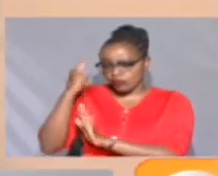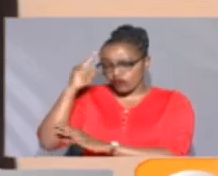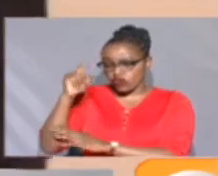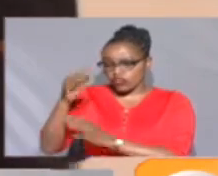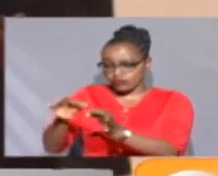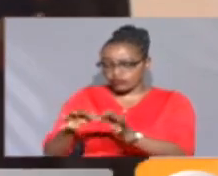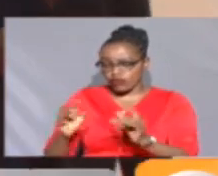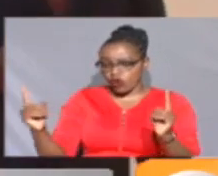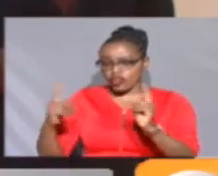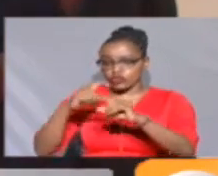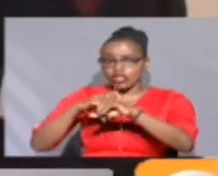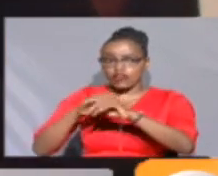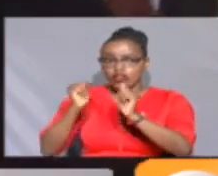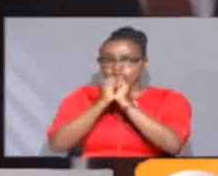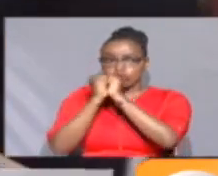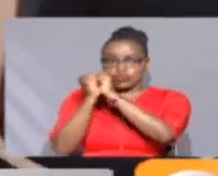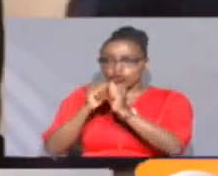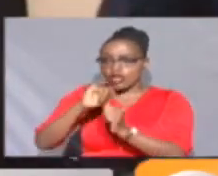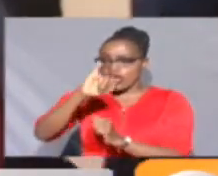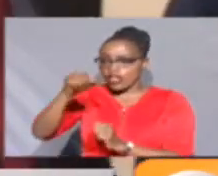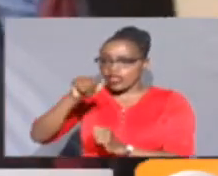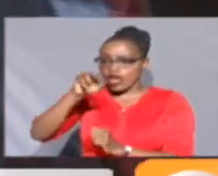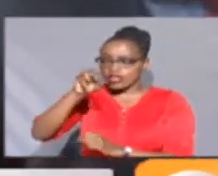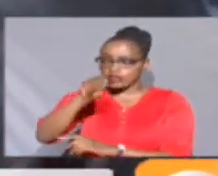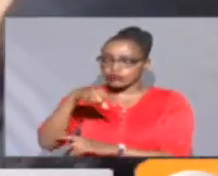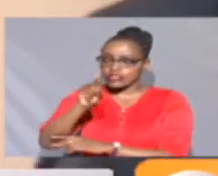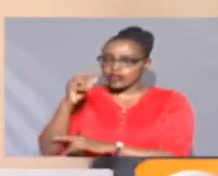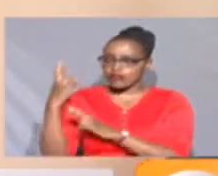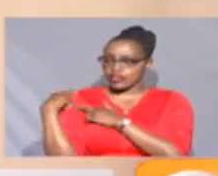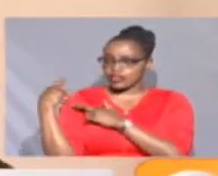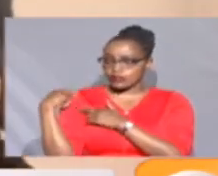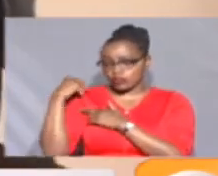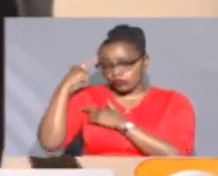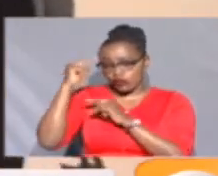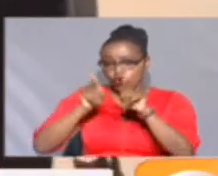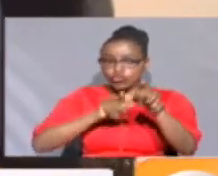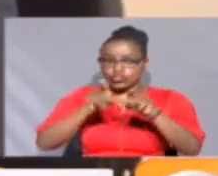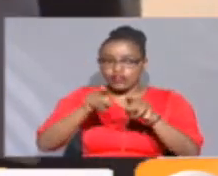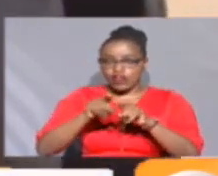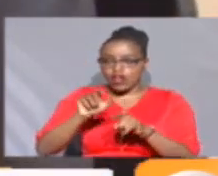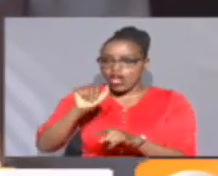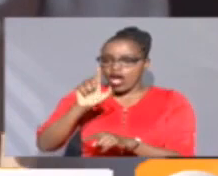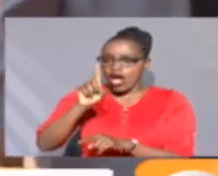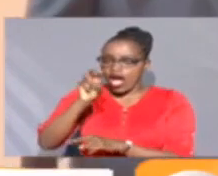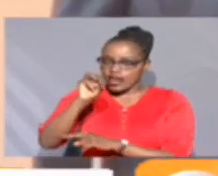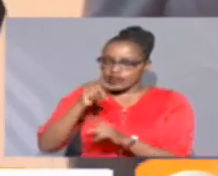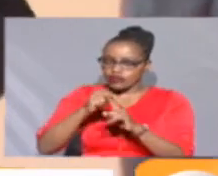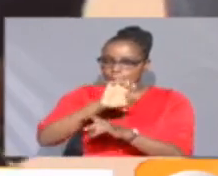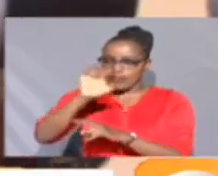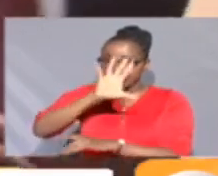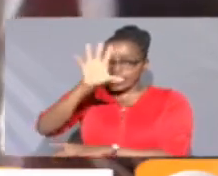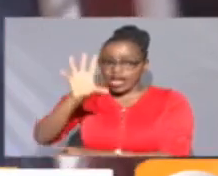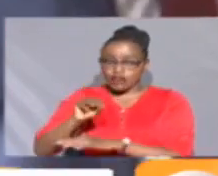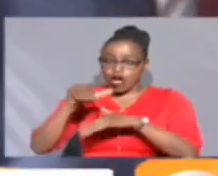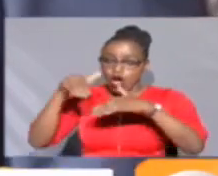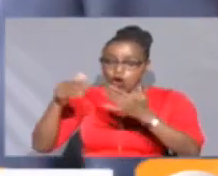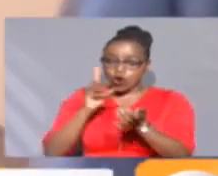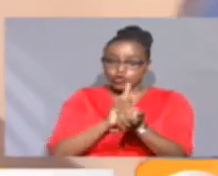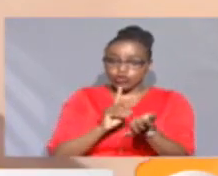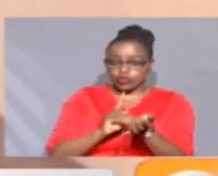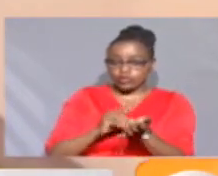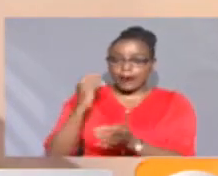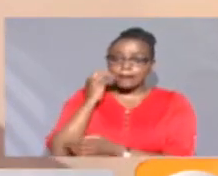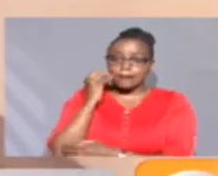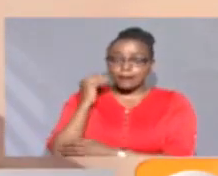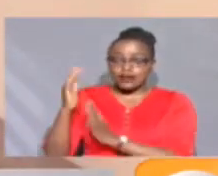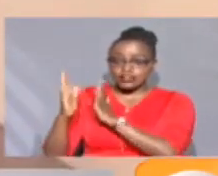kwa muda ni pamoja na James Masharia anayesimamia uchukuzi, Aden Mohamed wa Afrika Mashariki au Dr. Fred